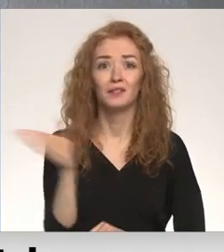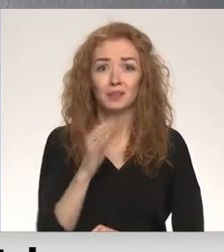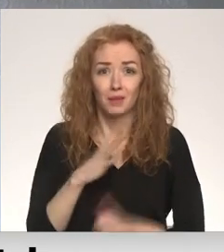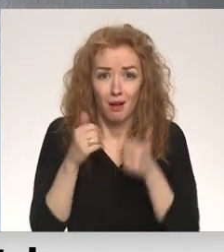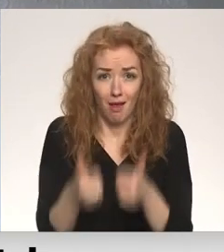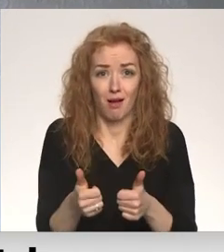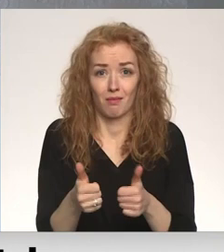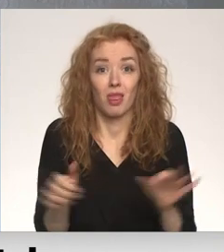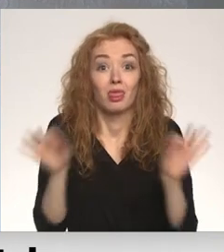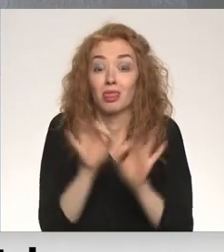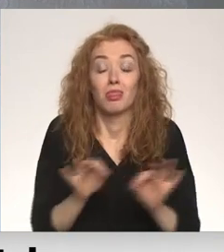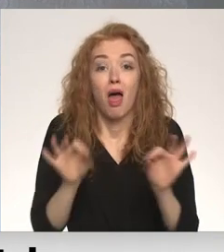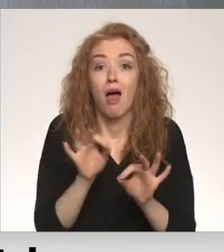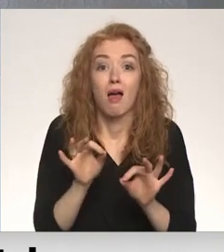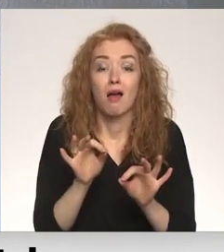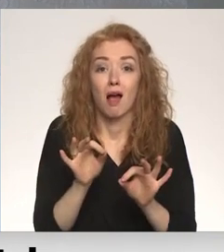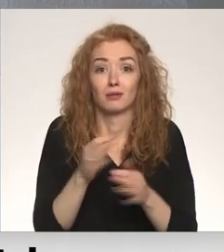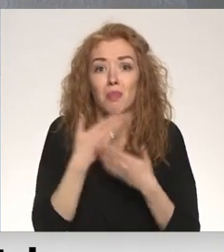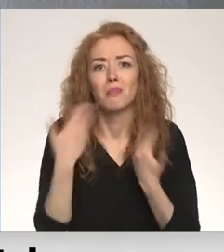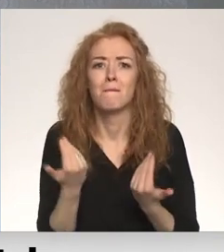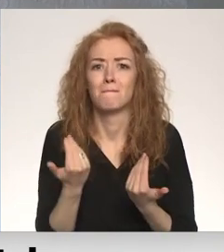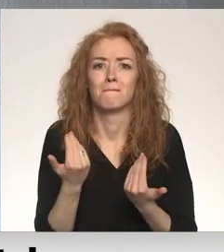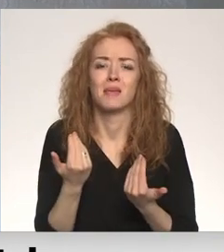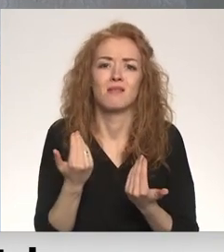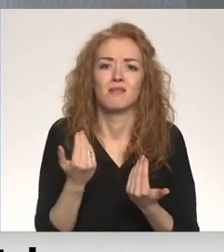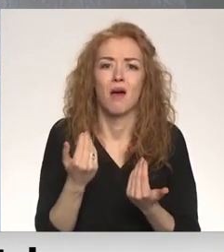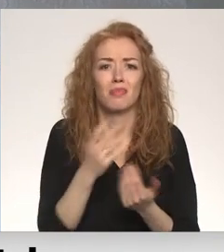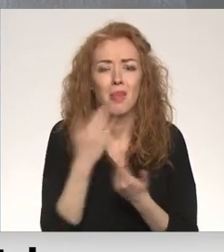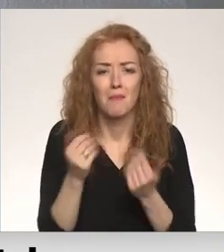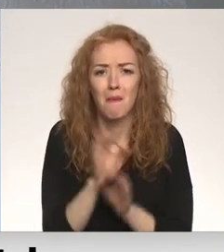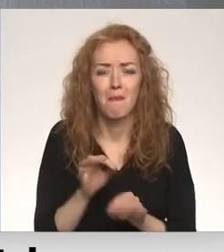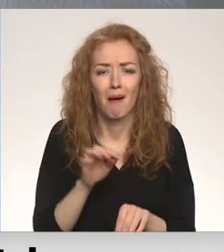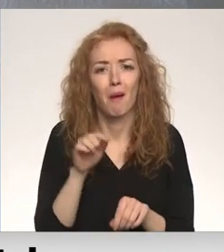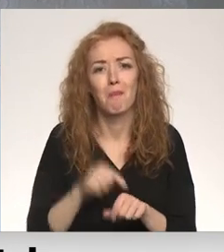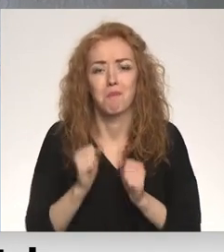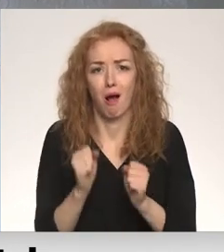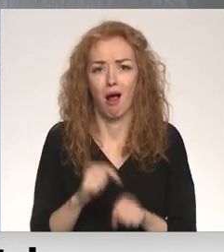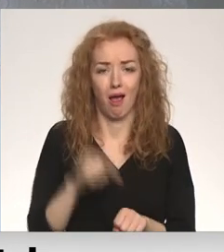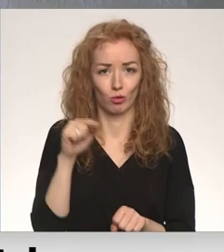labi. Nekas nevēstīja par... Nebija nekādu baiļu.